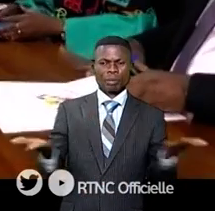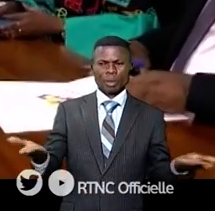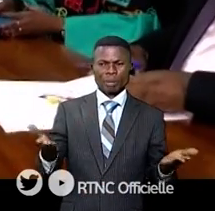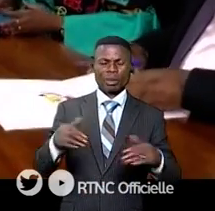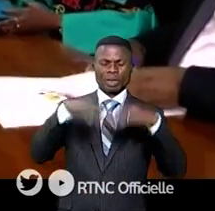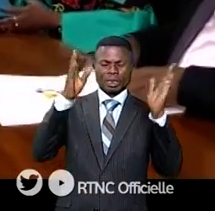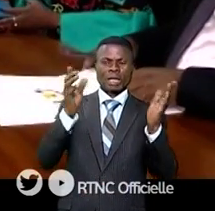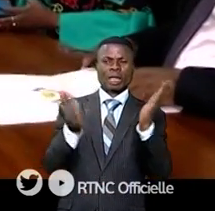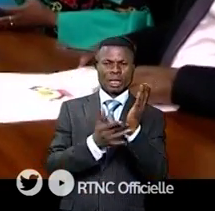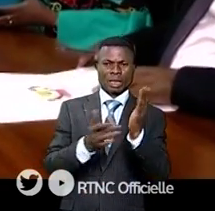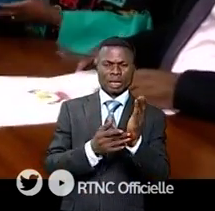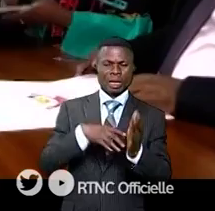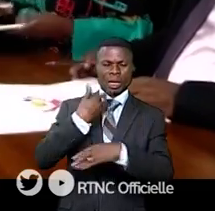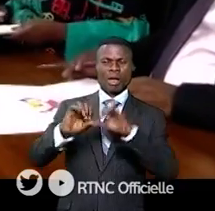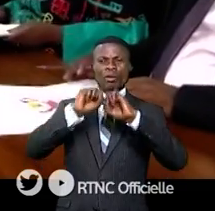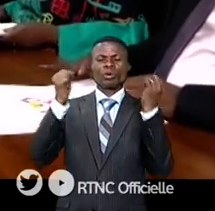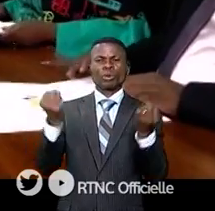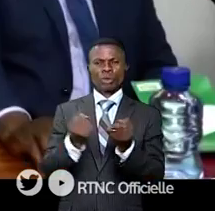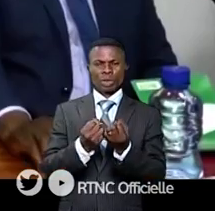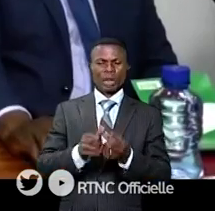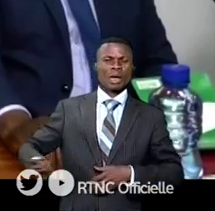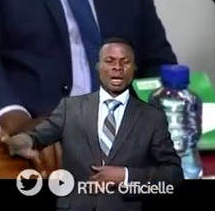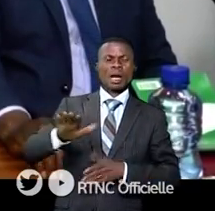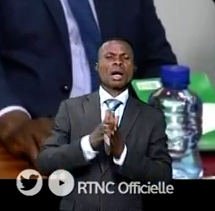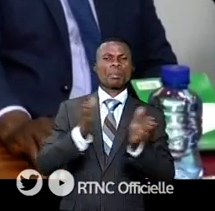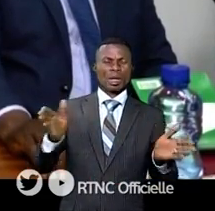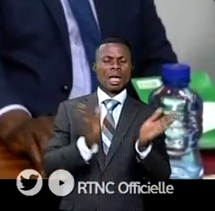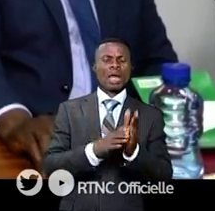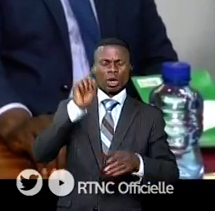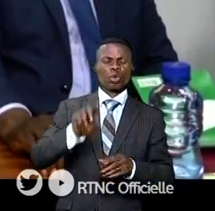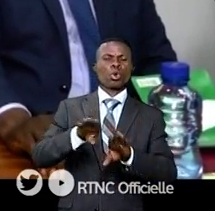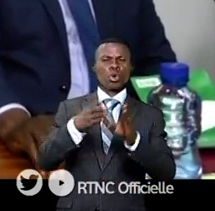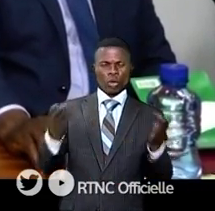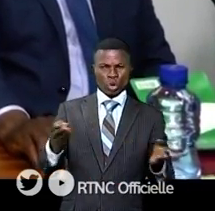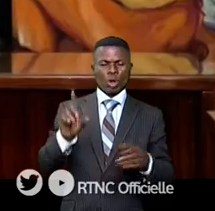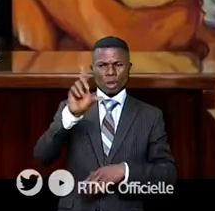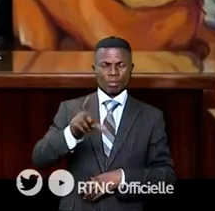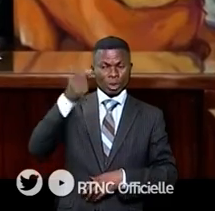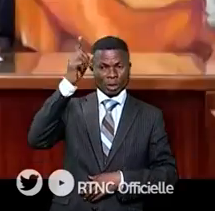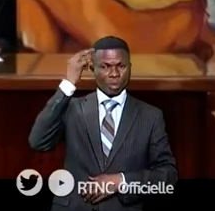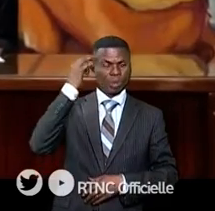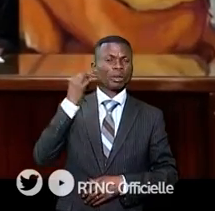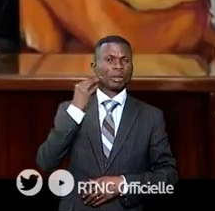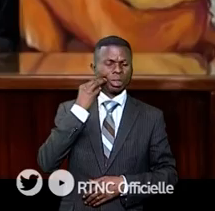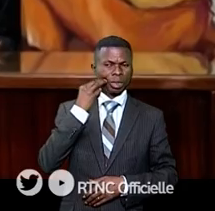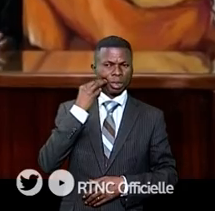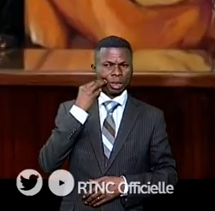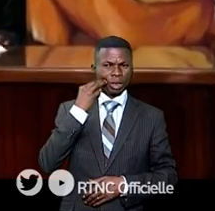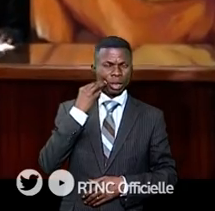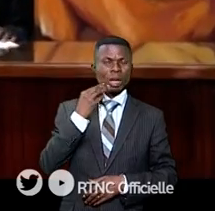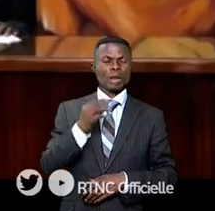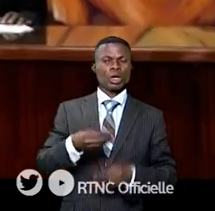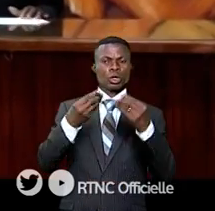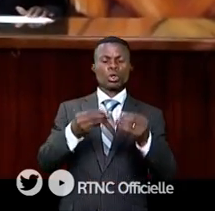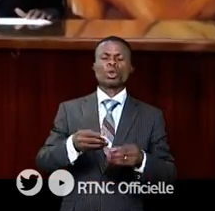technique ainsi qu'aux affaires sociales sur toute l'étendue du territoire national, le Premier ministre Ilunga Ilunkamba privilégie